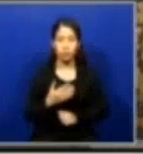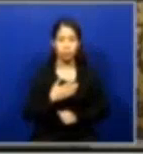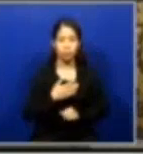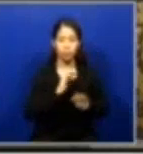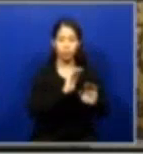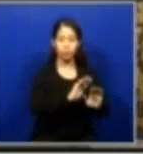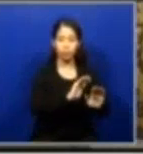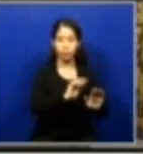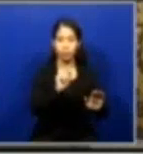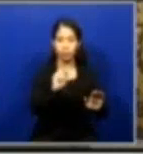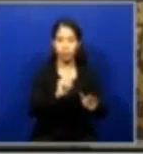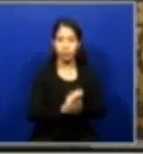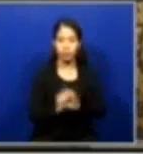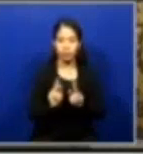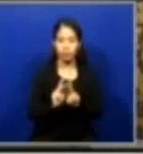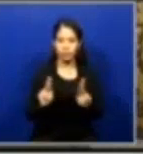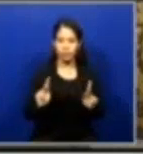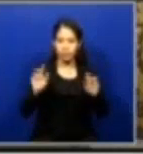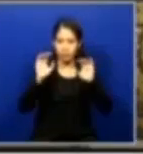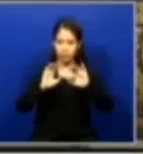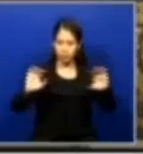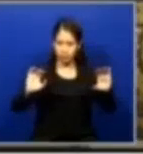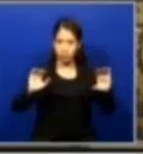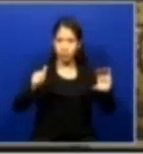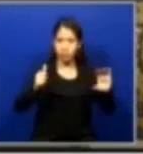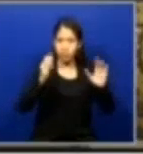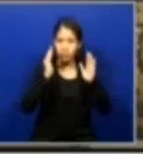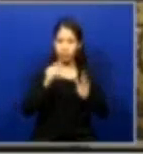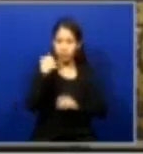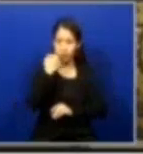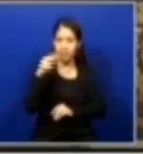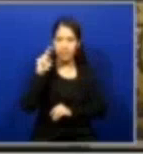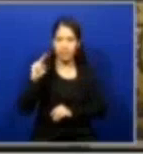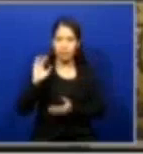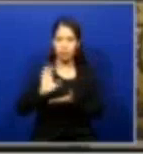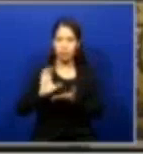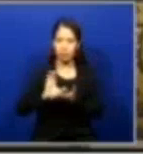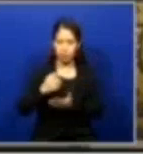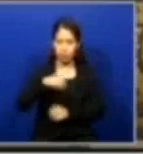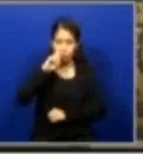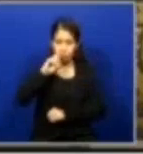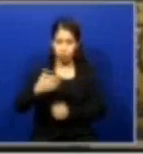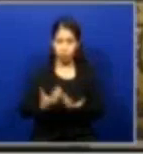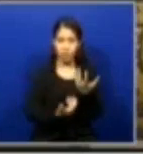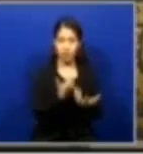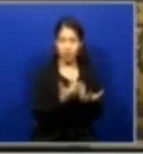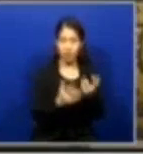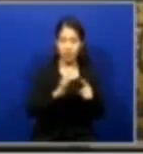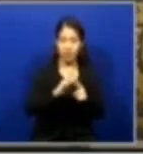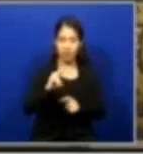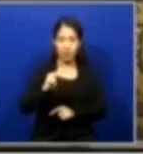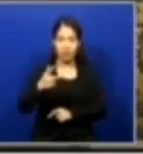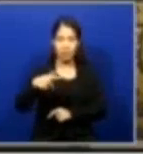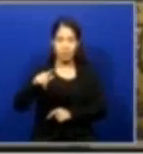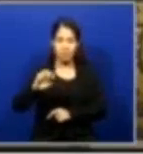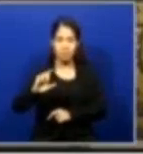ไปยังกรรมาธิการและรัฐบาลคนที่จะใช้งบประมาณเนี่ยนะผมบอกย่าเนเปียใช้สำหรับเลี้ยงเป็ดบาร์บารี่ใ